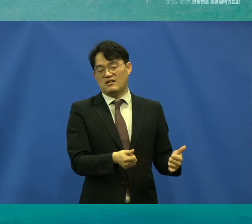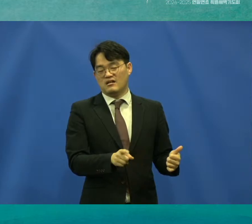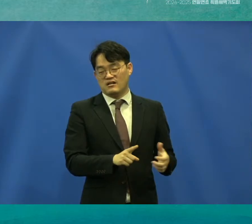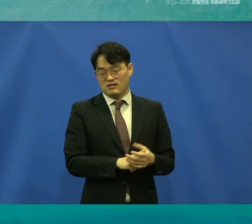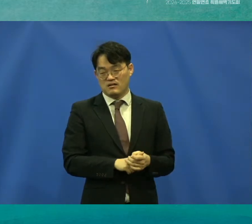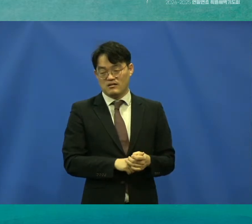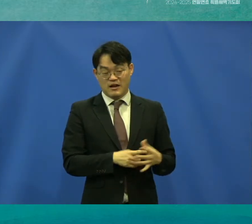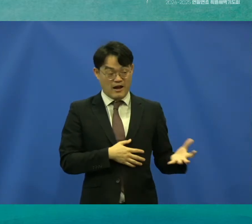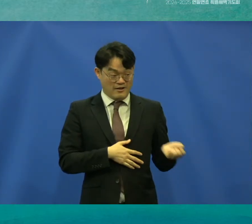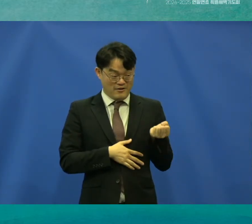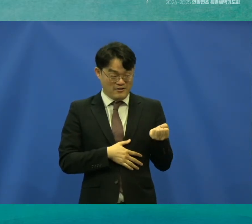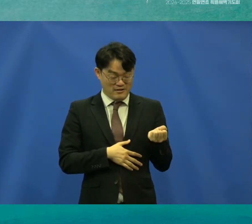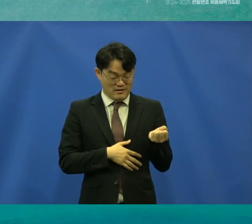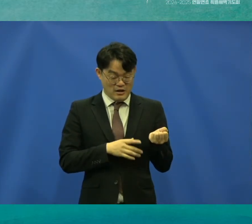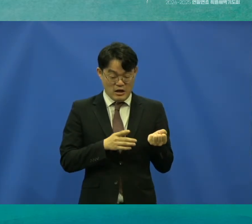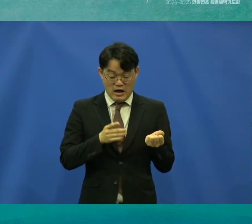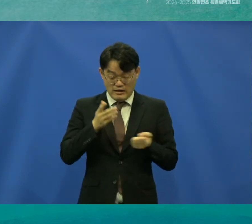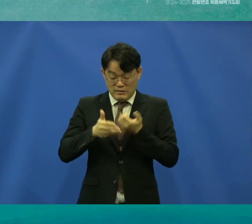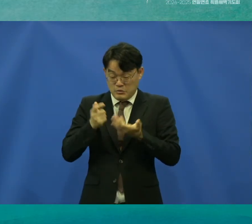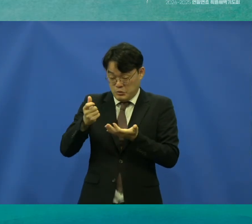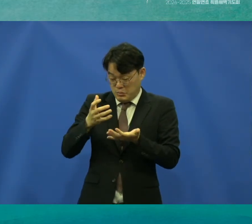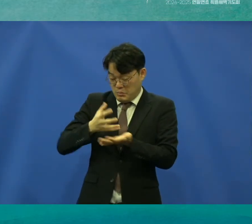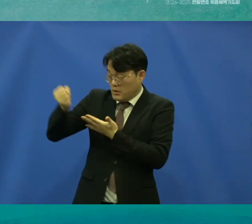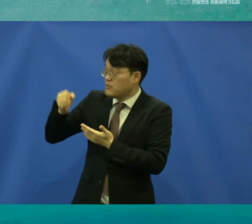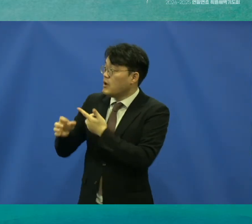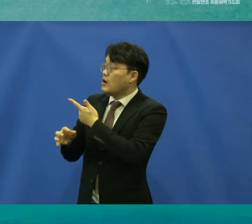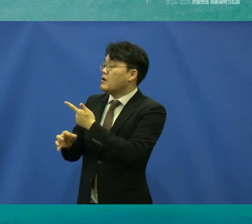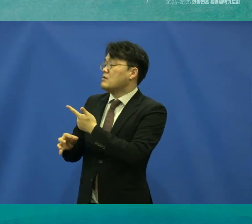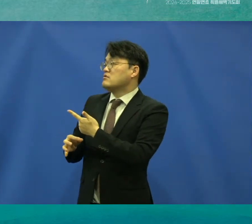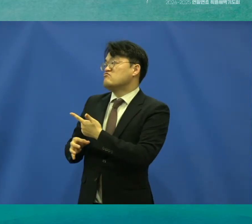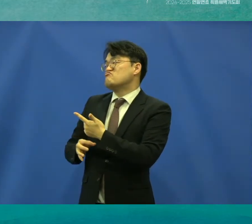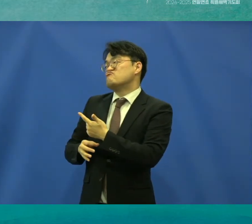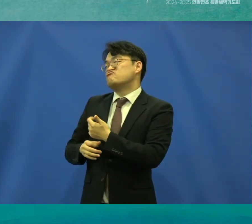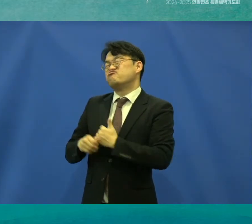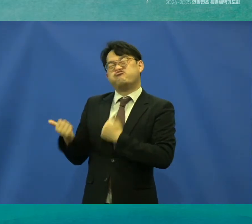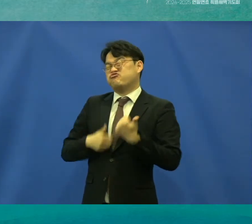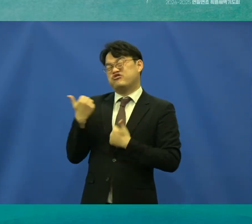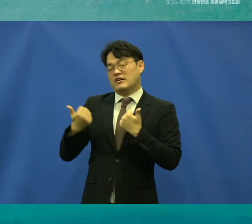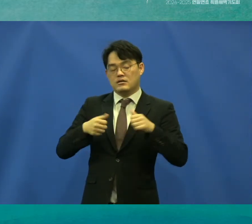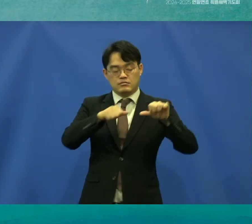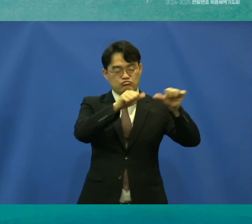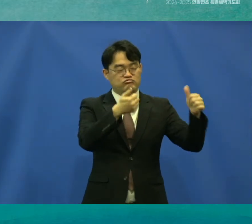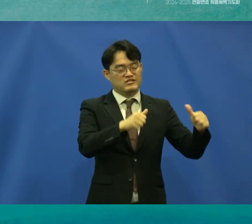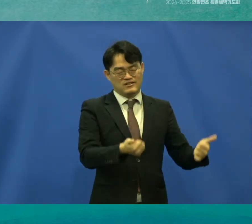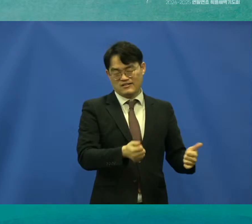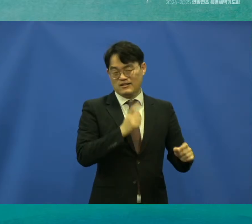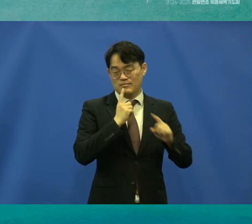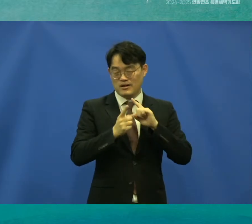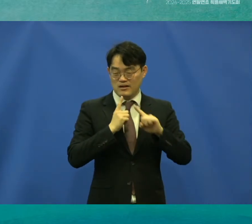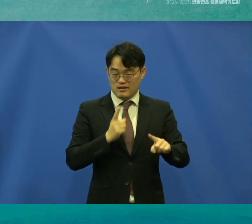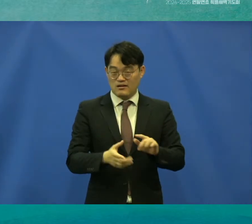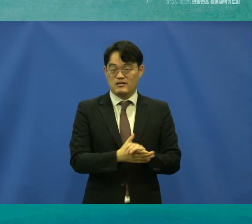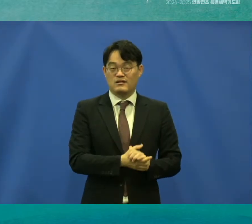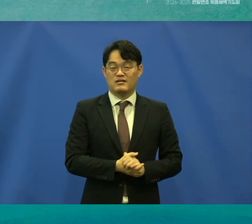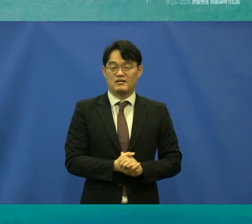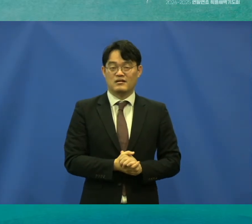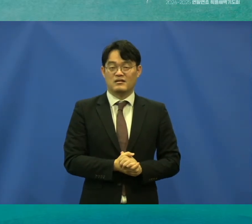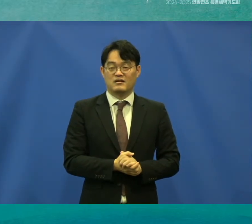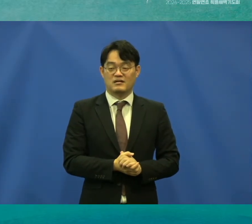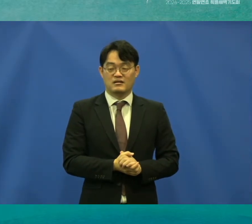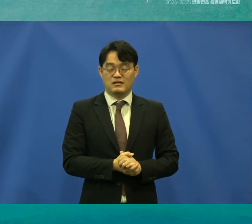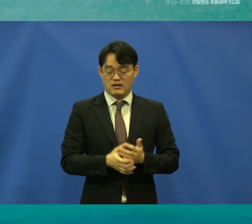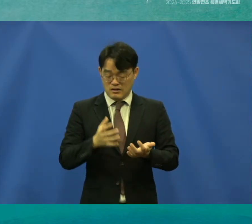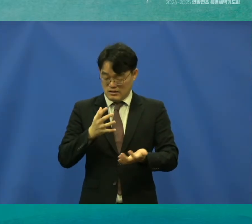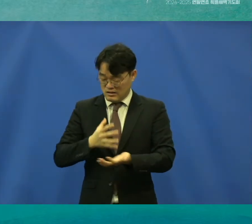태연하면 그건 아무것도 아니에요. 누가 가져가든 말든 건드리든 뭐 어떻게 하든